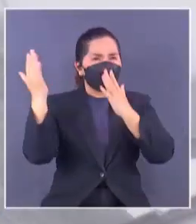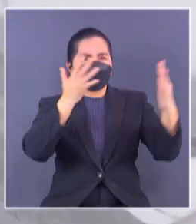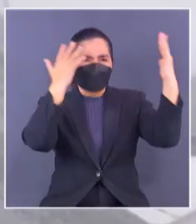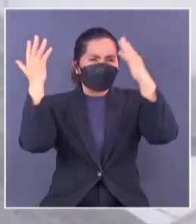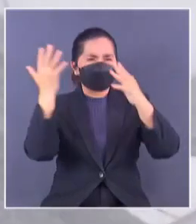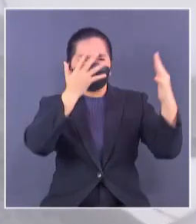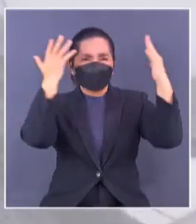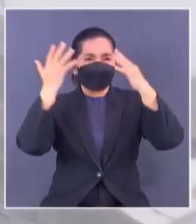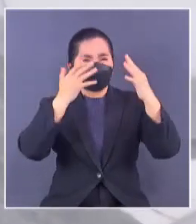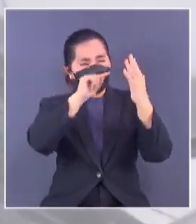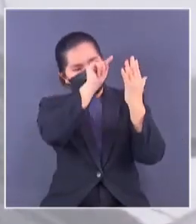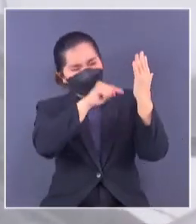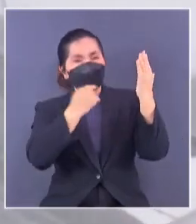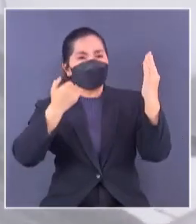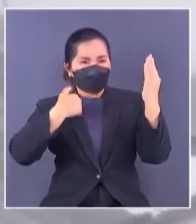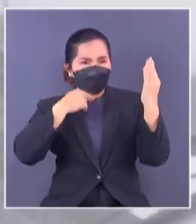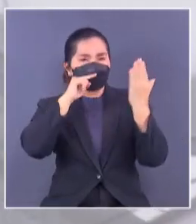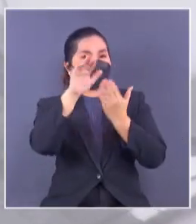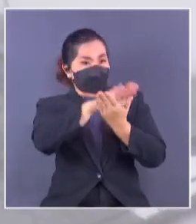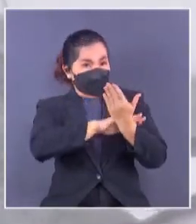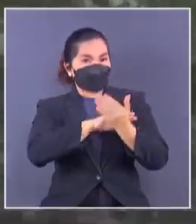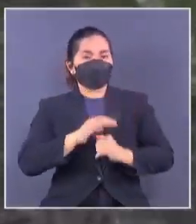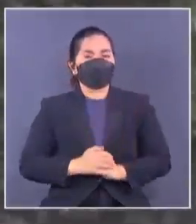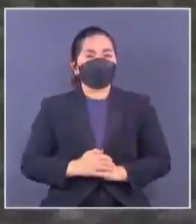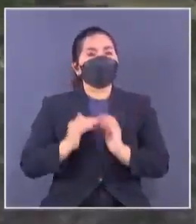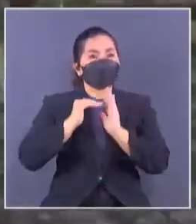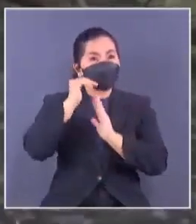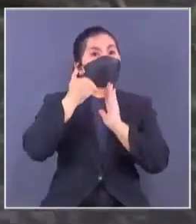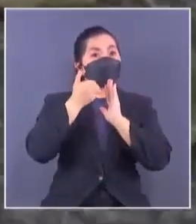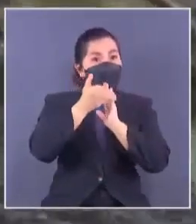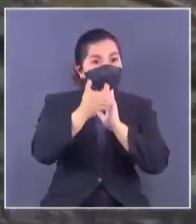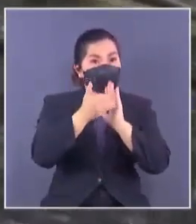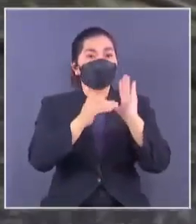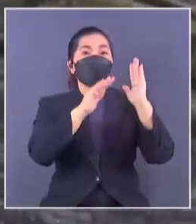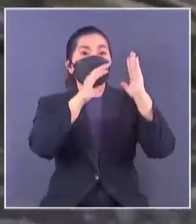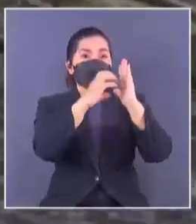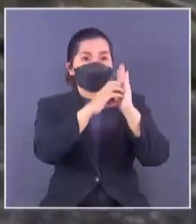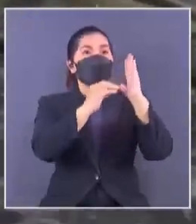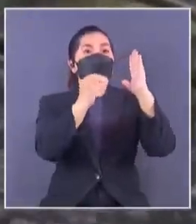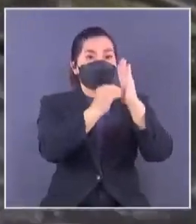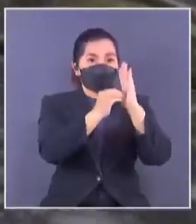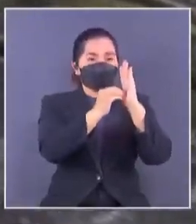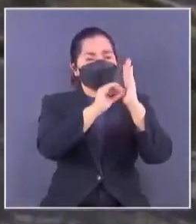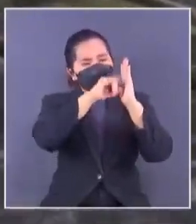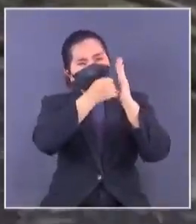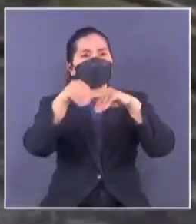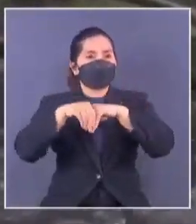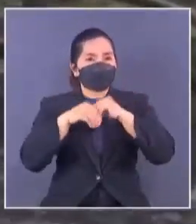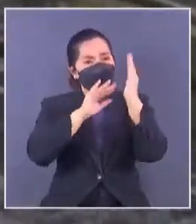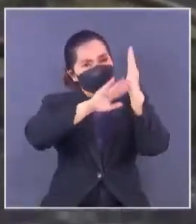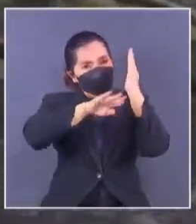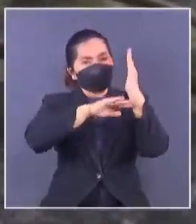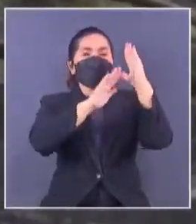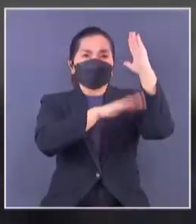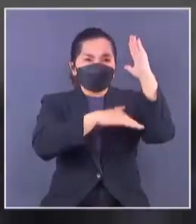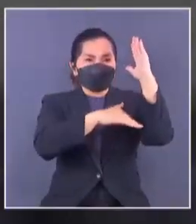ชกแรงในหลายพื้นที่แทบจะทั่วประเทศนะครับภาคเหนือภาคตะวันออกเฉียงเหนือภาคกลางกรุงเทพมหานครและปริมณฑลภาคตะวันออก